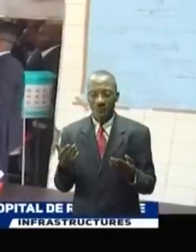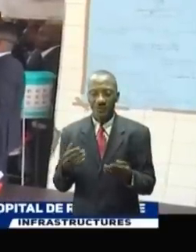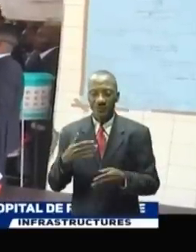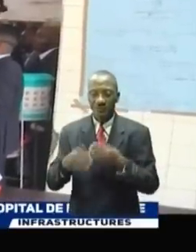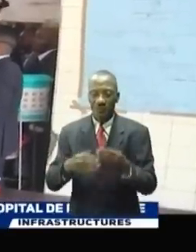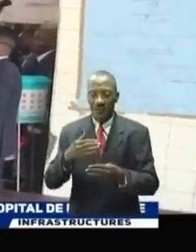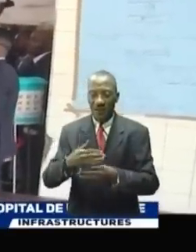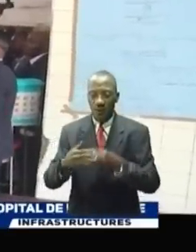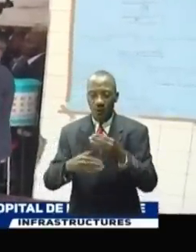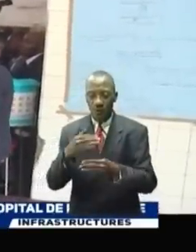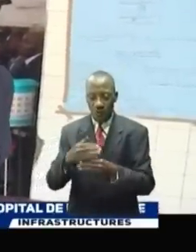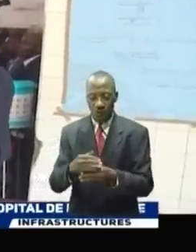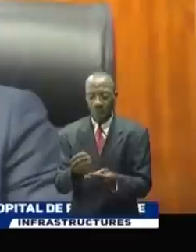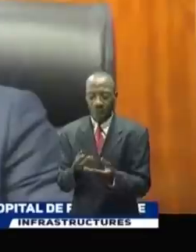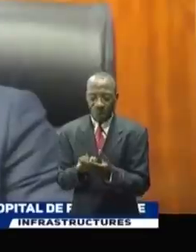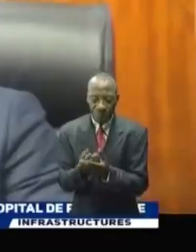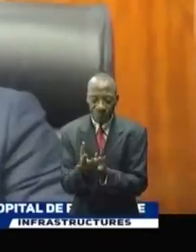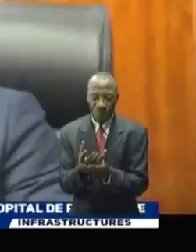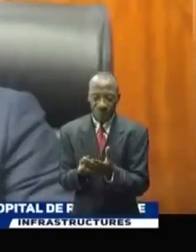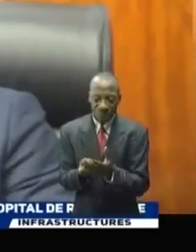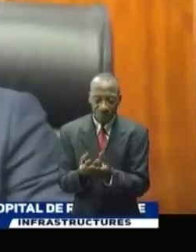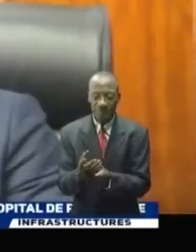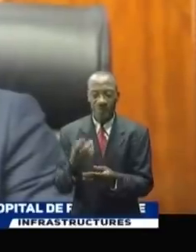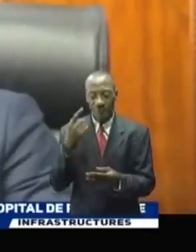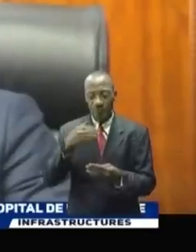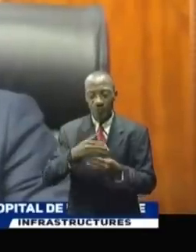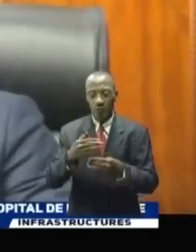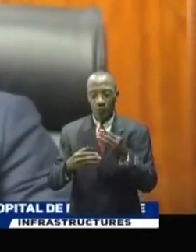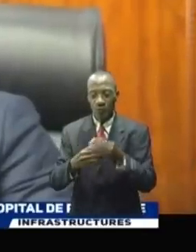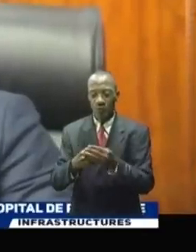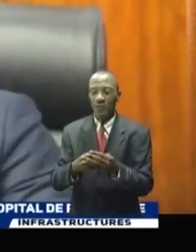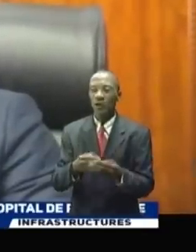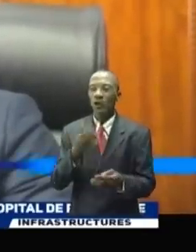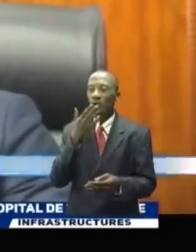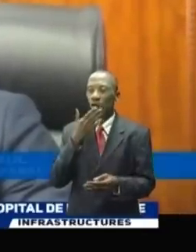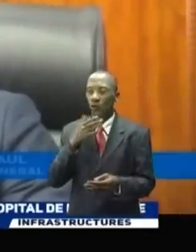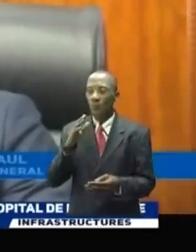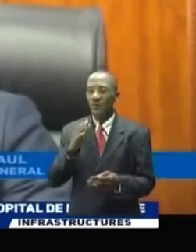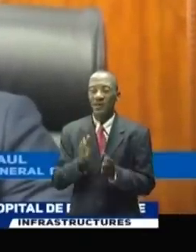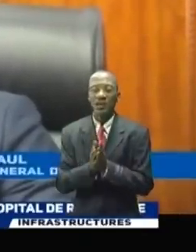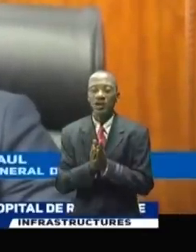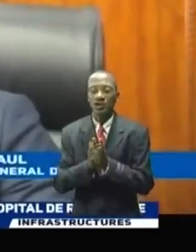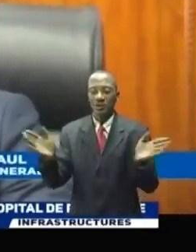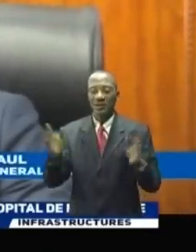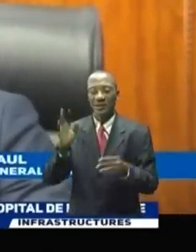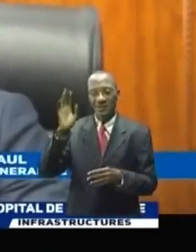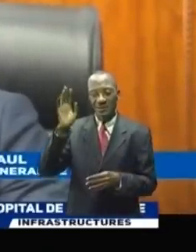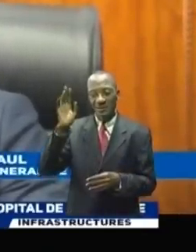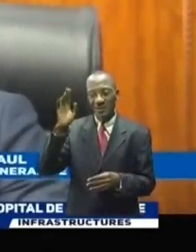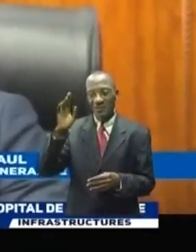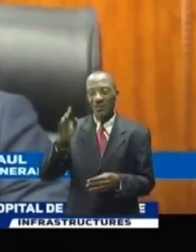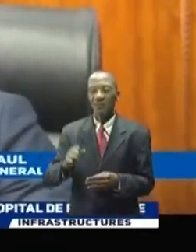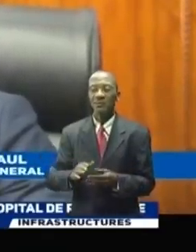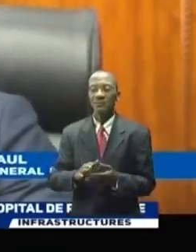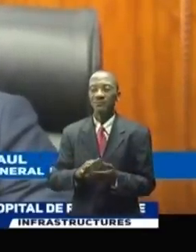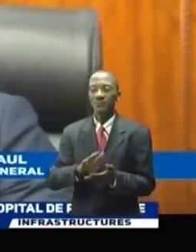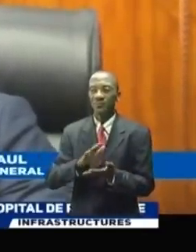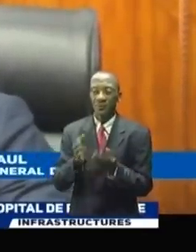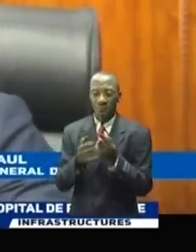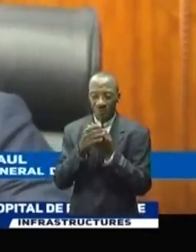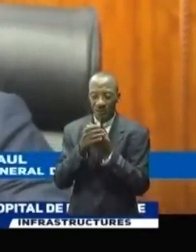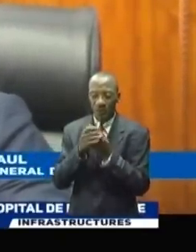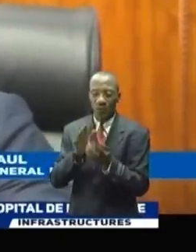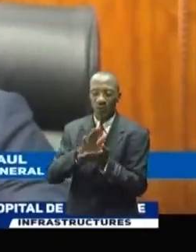mais l'hôpital général ex-Mamayemo reste ouvert opérationnel à